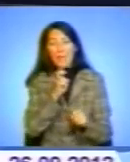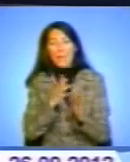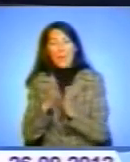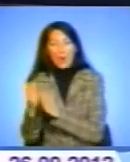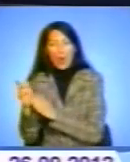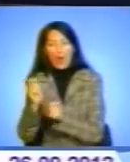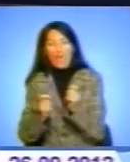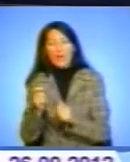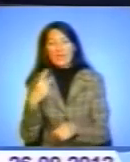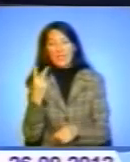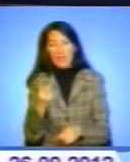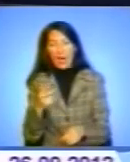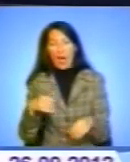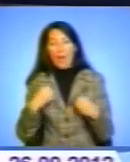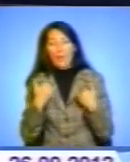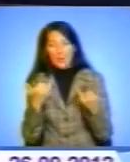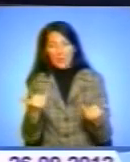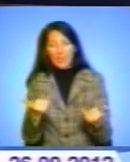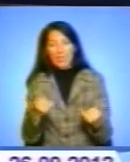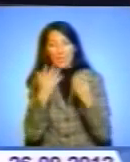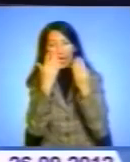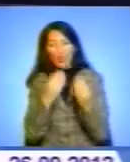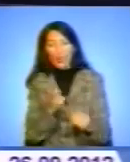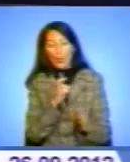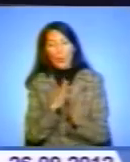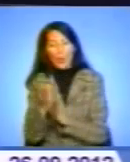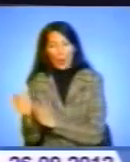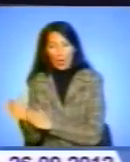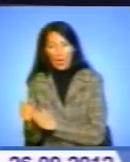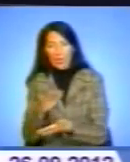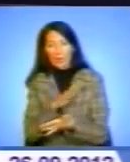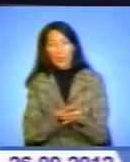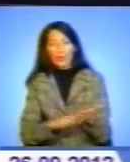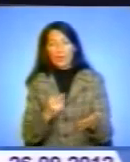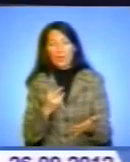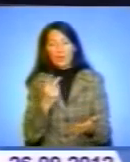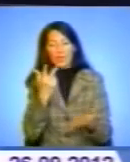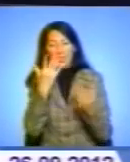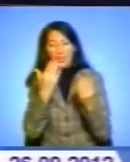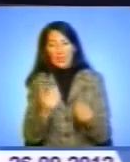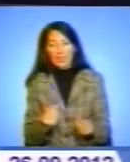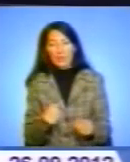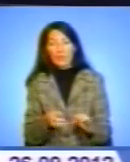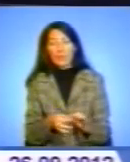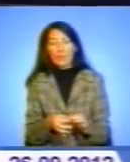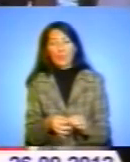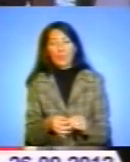присвячений Всеукраїнському дню бібліотек і триватиме 3 дні. Деталі у наступному відеоматеріалі.